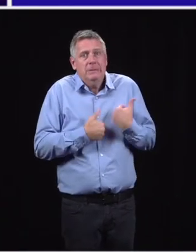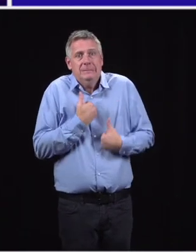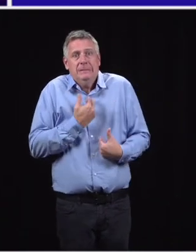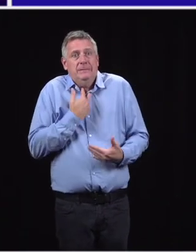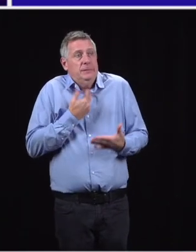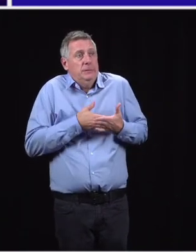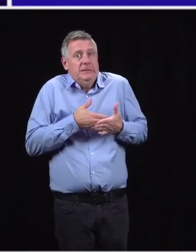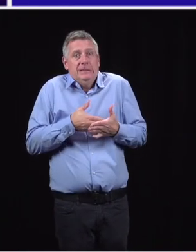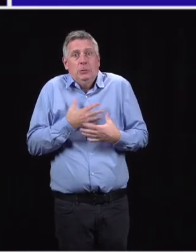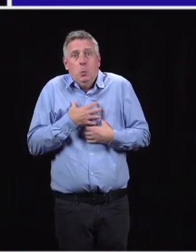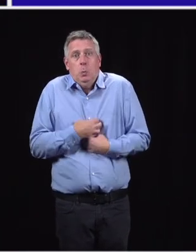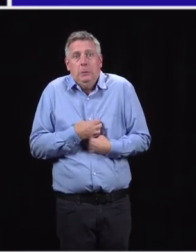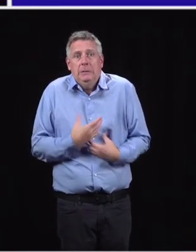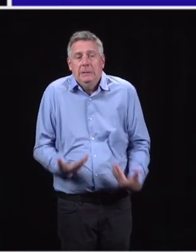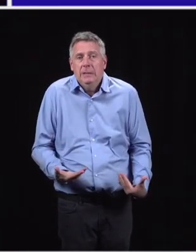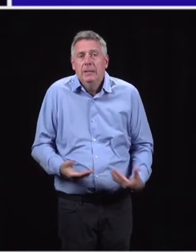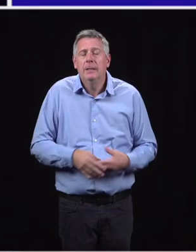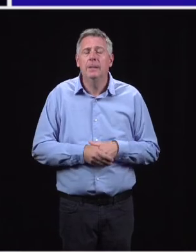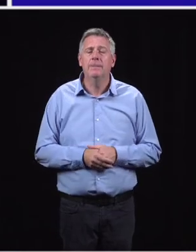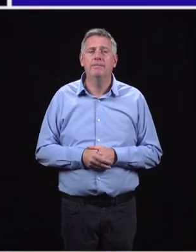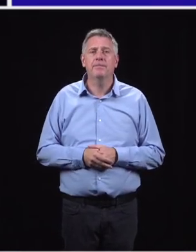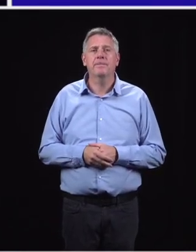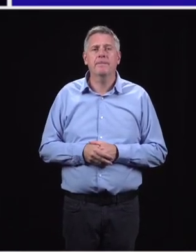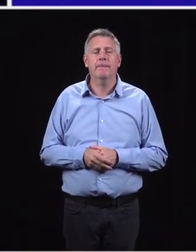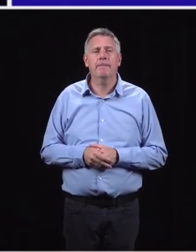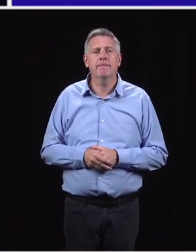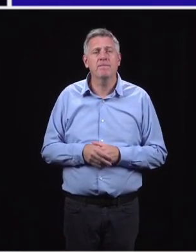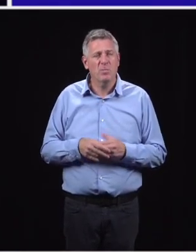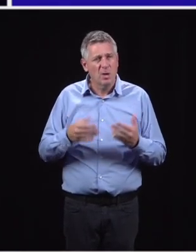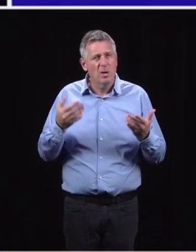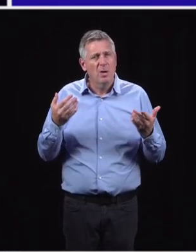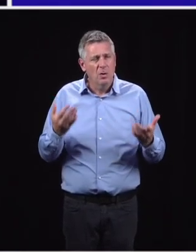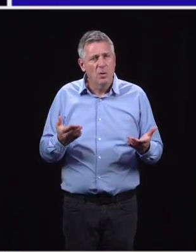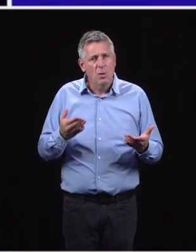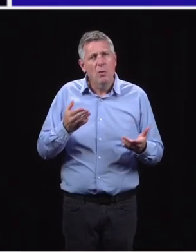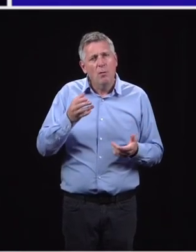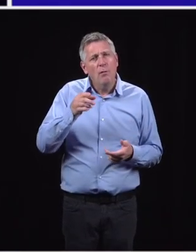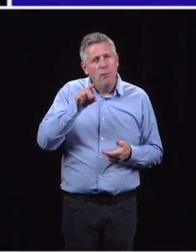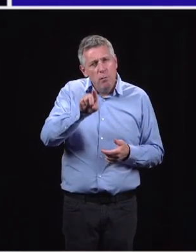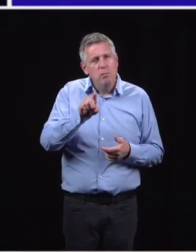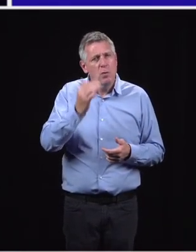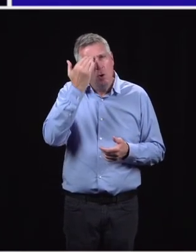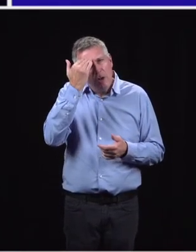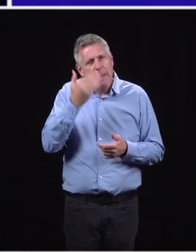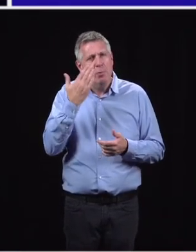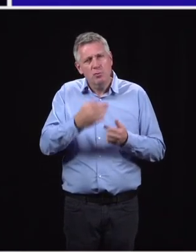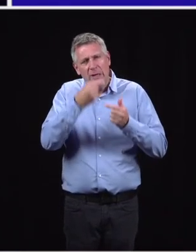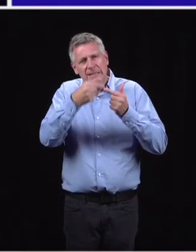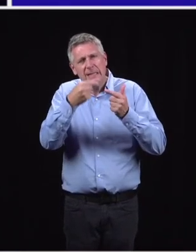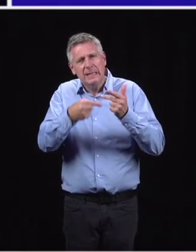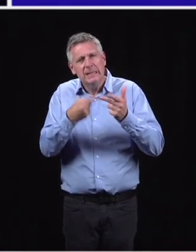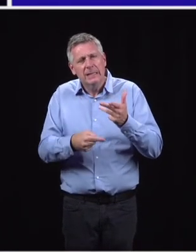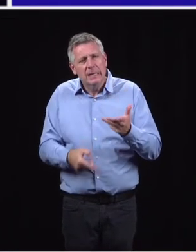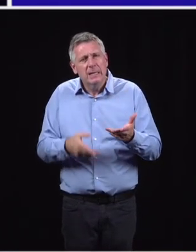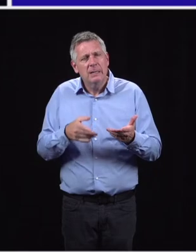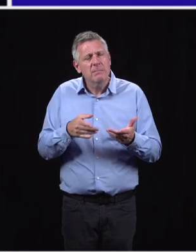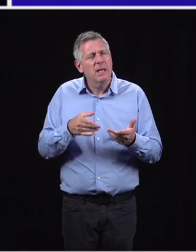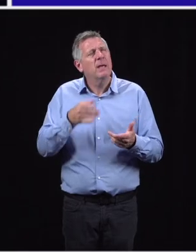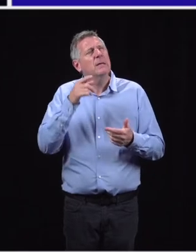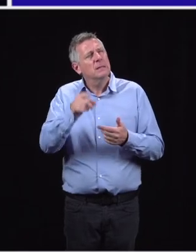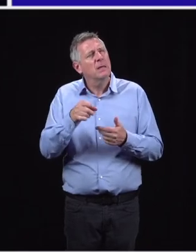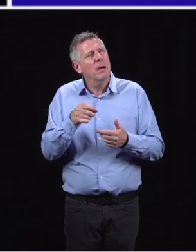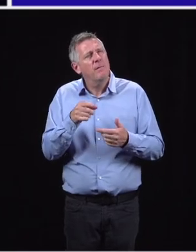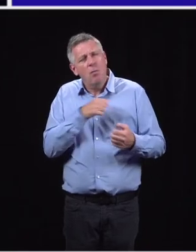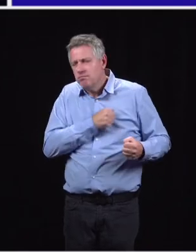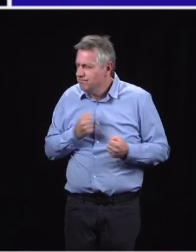ce qui fait que vous avez en fait identifié des besoins que vous vous connaissez et vous vous êtes dit il faut construire une une